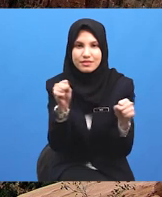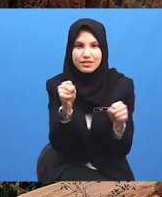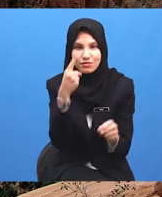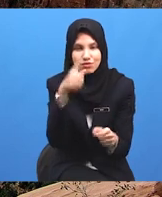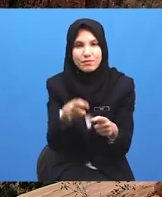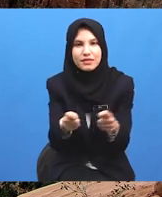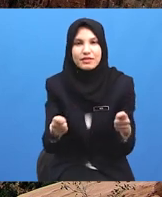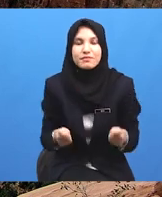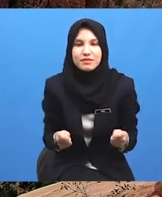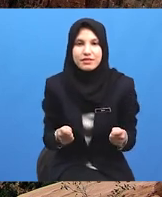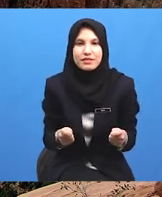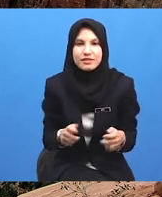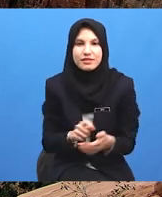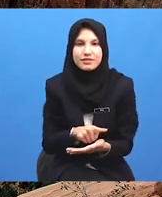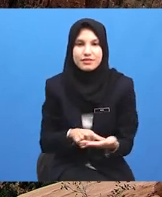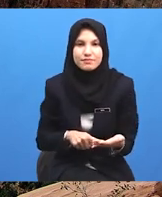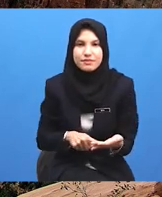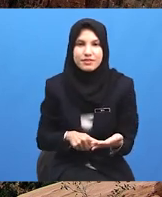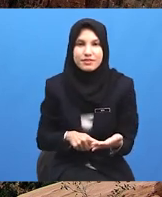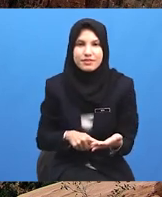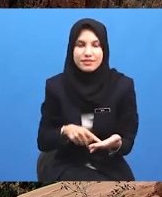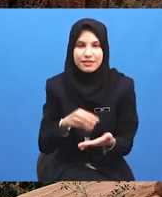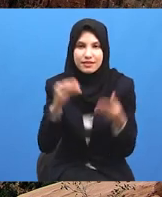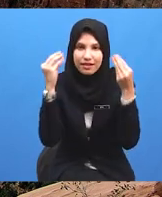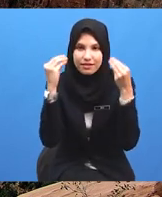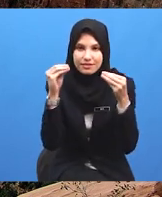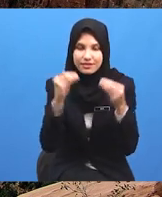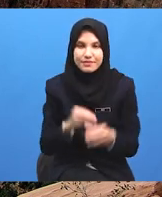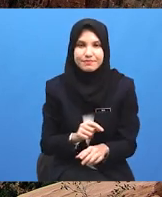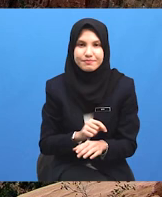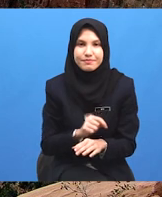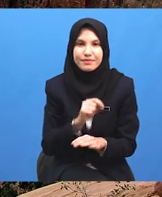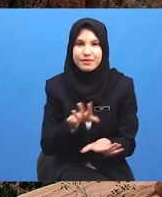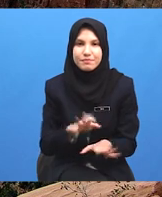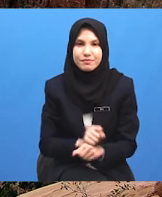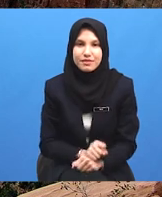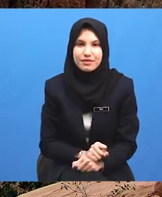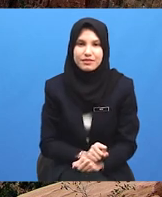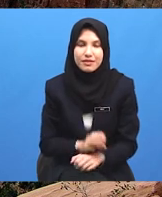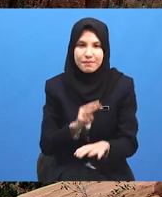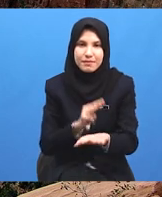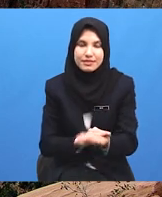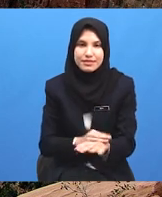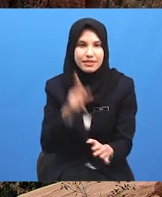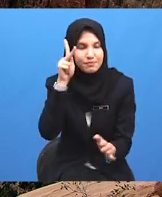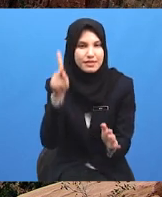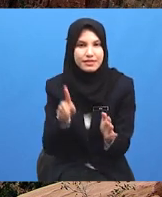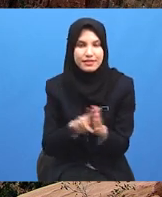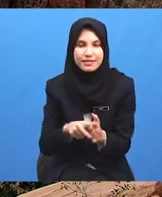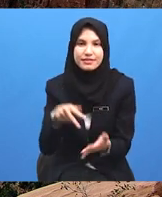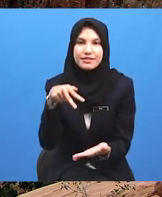yang hendak saya sampaikan. Tanpa melengahkan masa, saya akan memperkenalkan diri